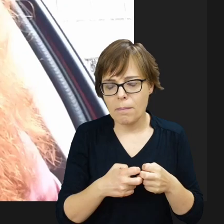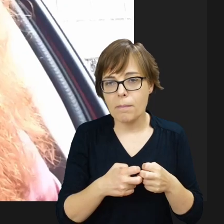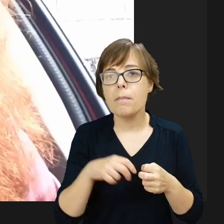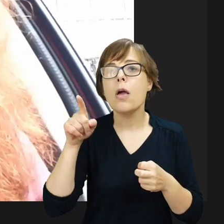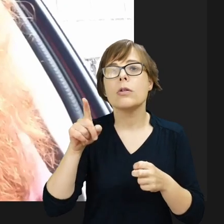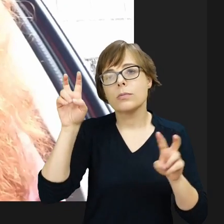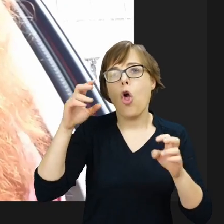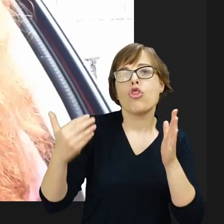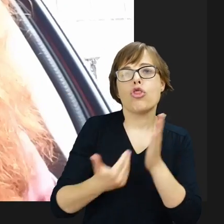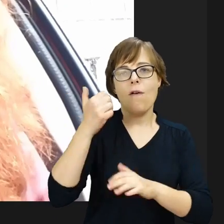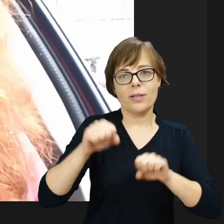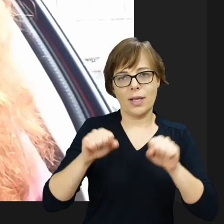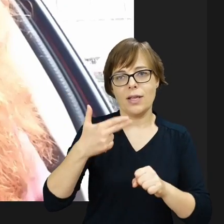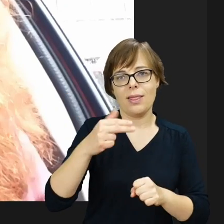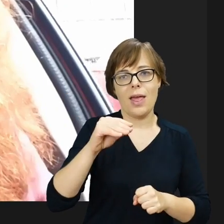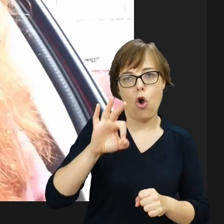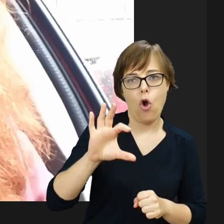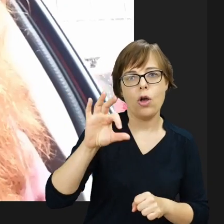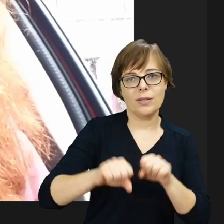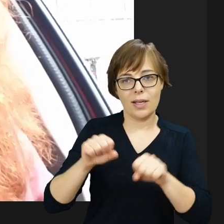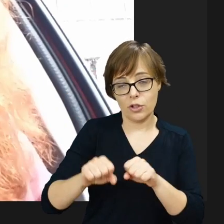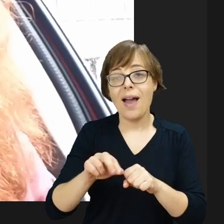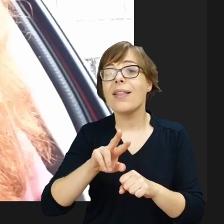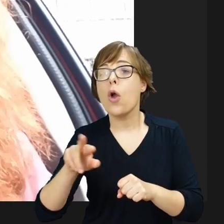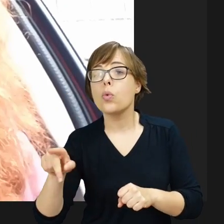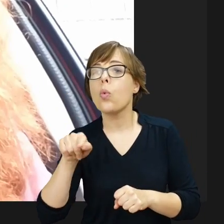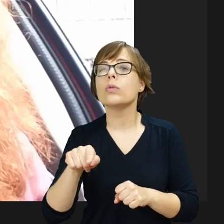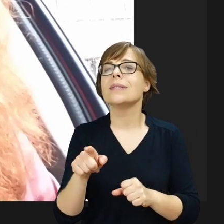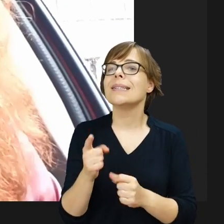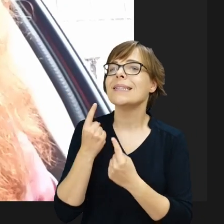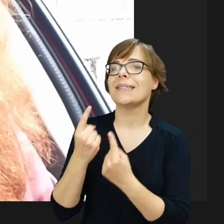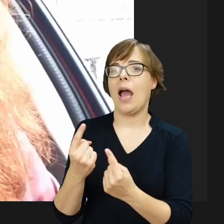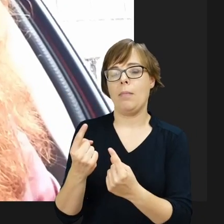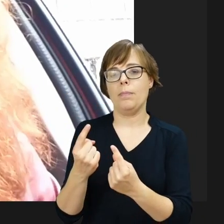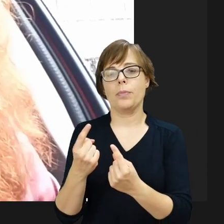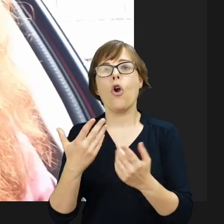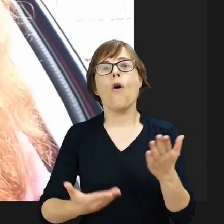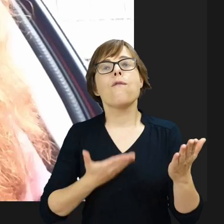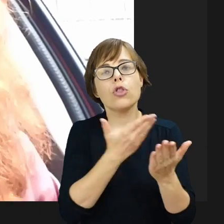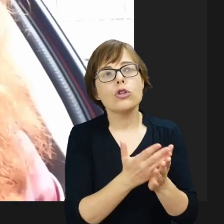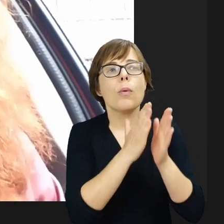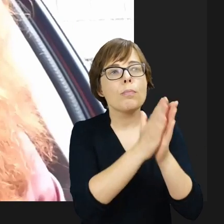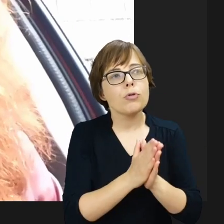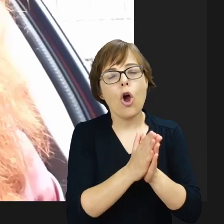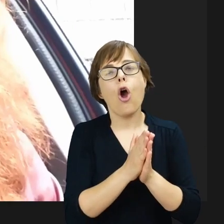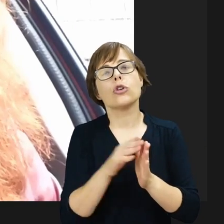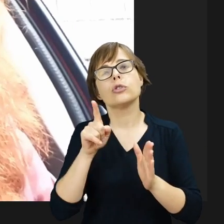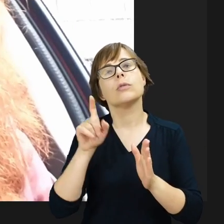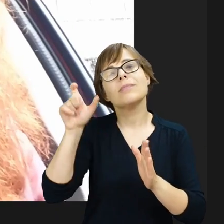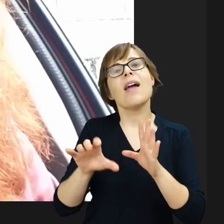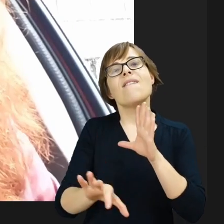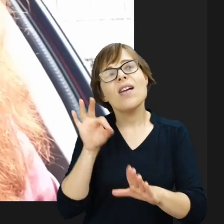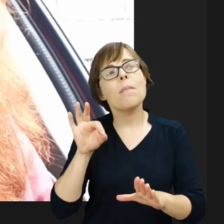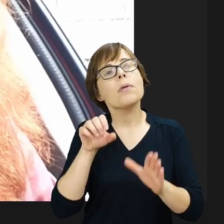neosędziowie, niektórzy, sami składają wnioski o niewyznaczanie ich do orzekania ze względu na